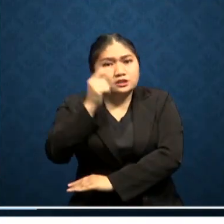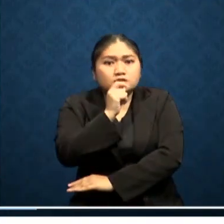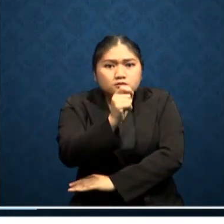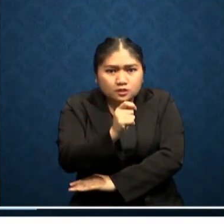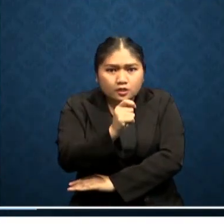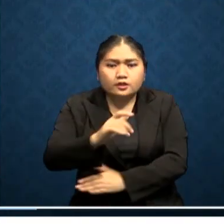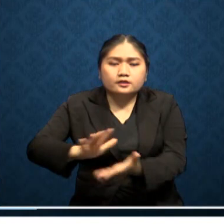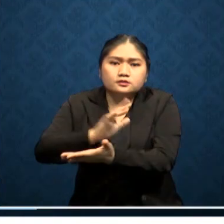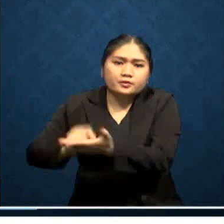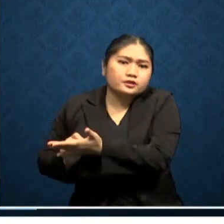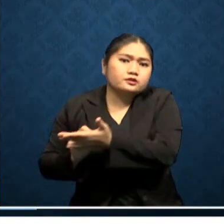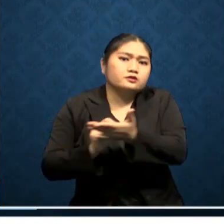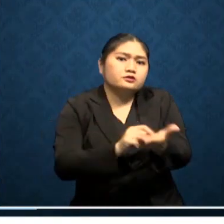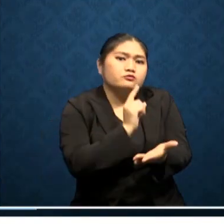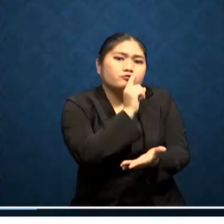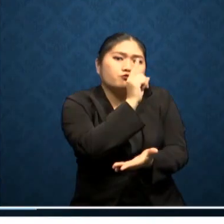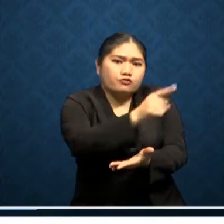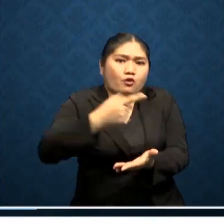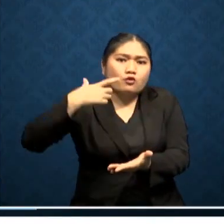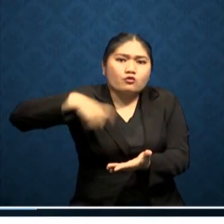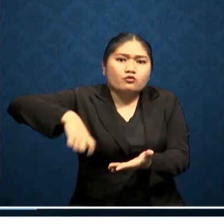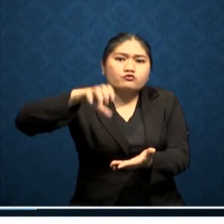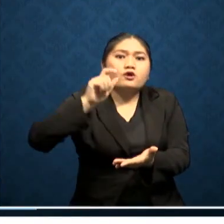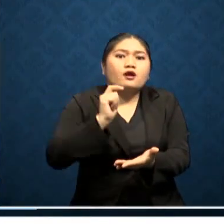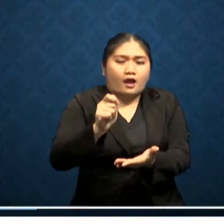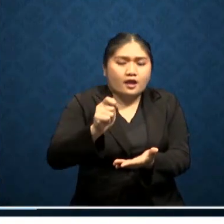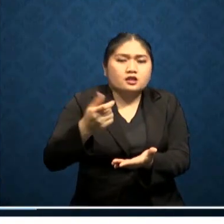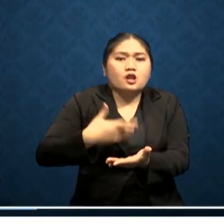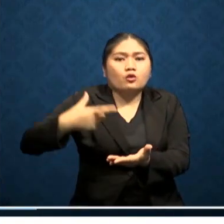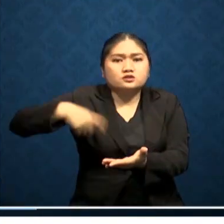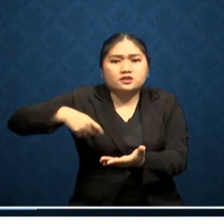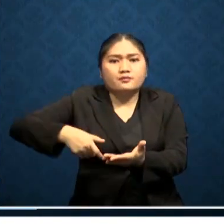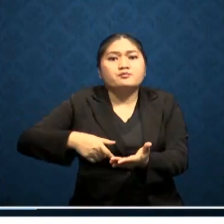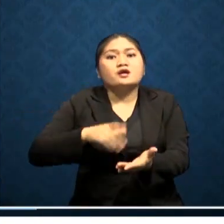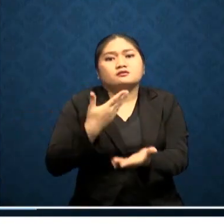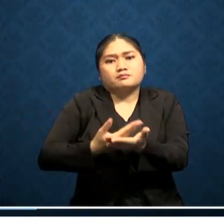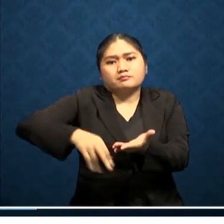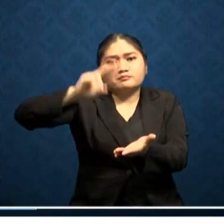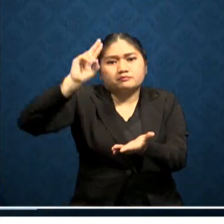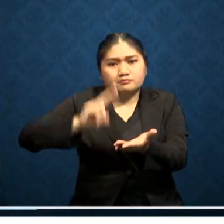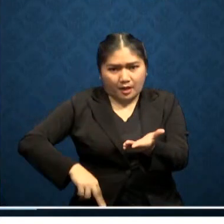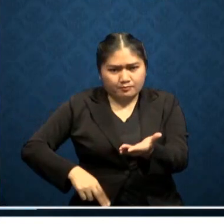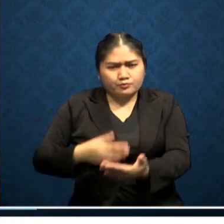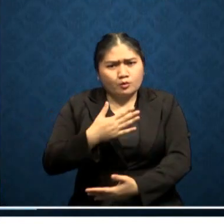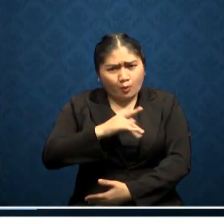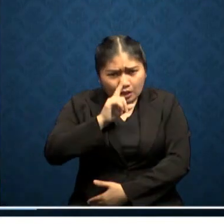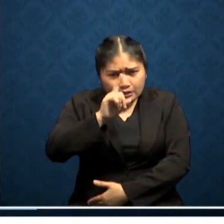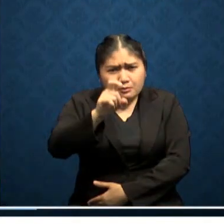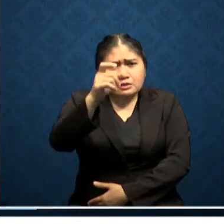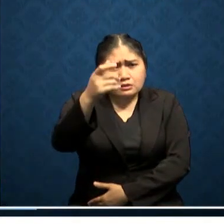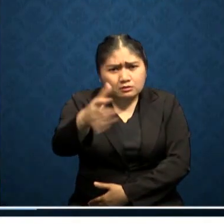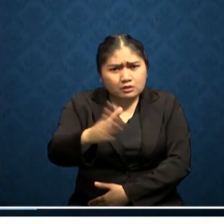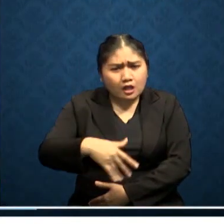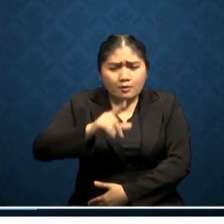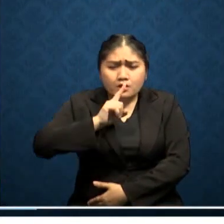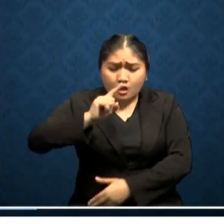ยื่นฟ้องต่ออัยการแล้วศาลก็เปรียบเทียบปรับไปกระผมกราบเรียนว่าผมได้ถามนะครับท่านนายก